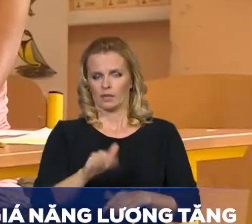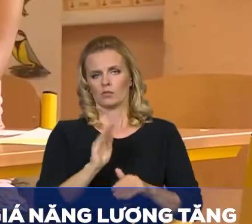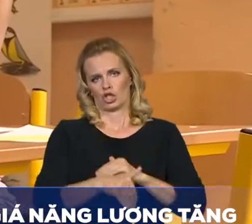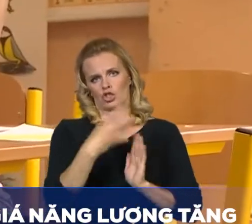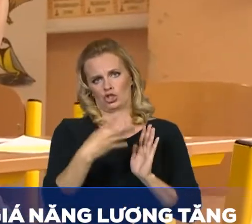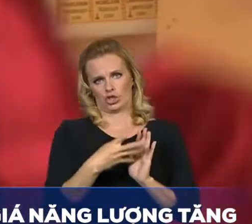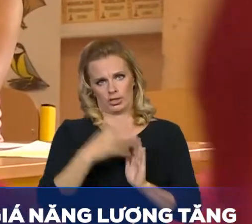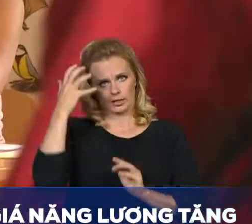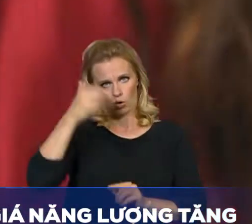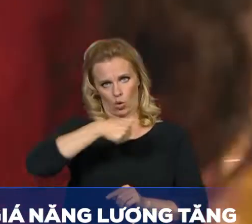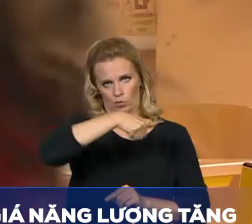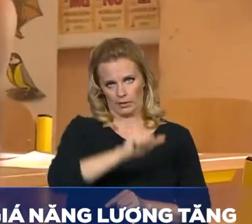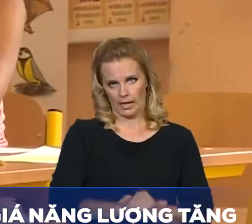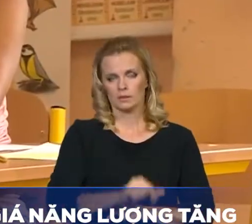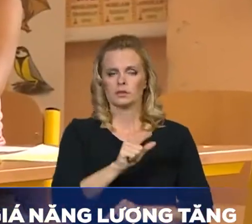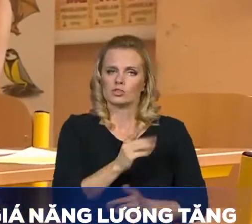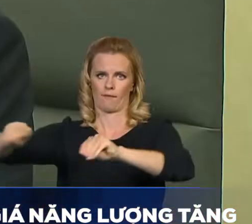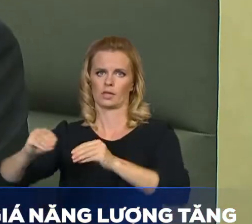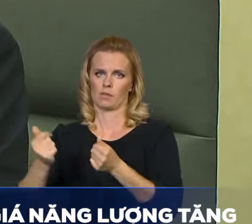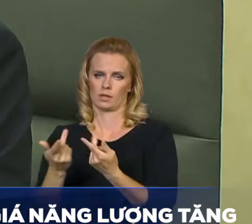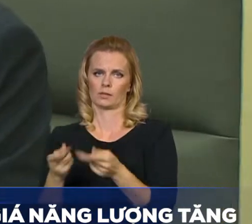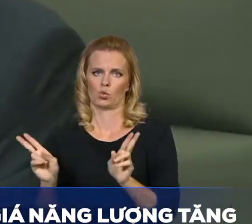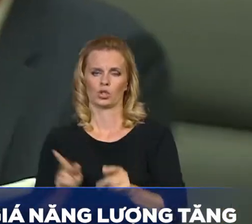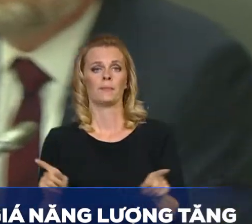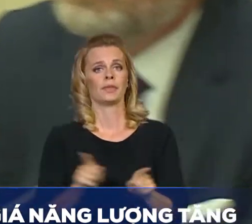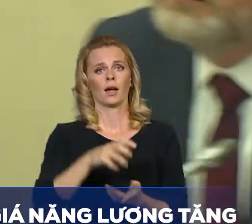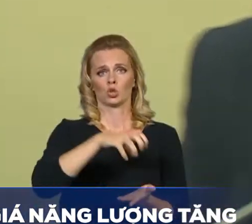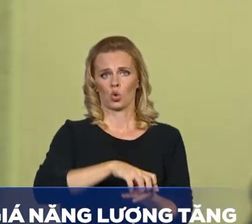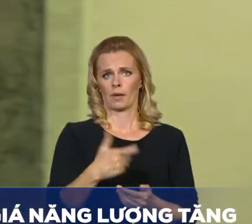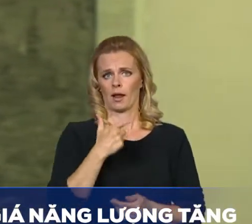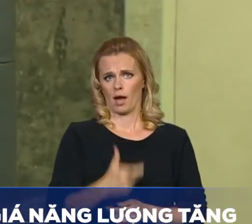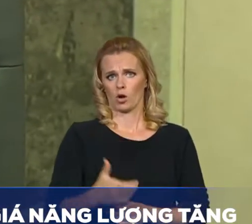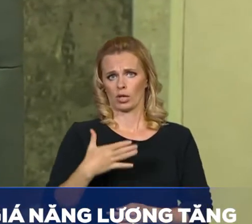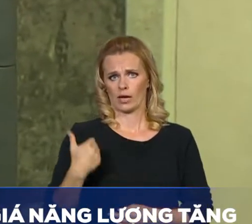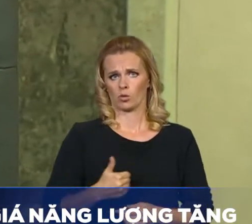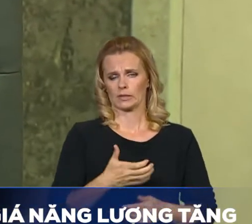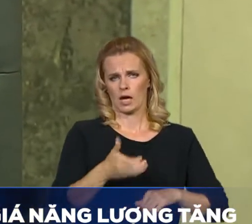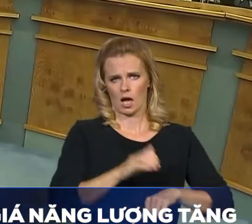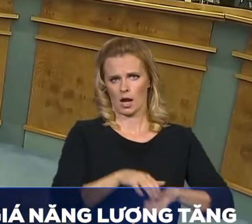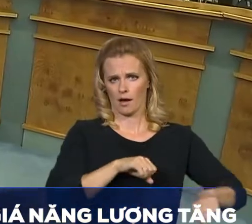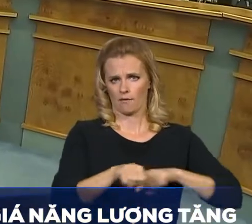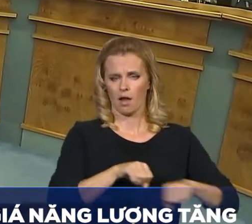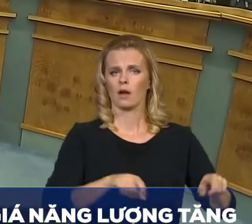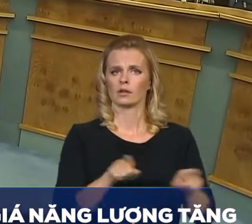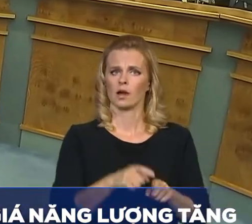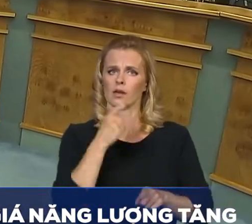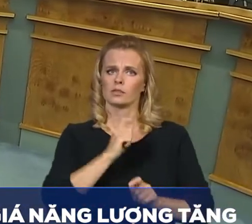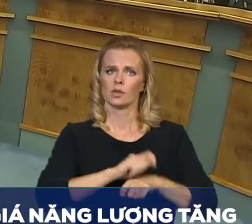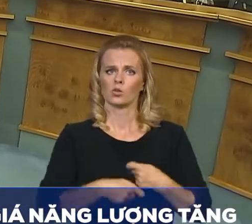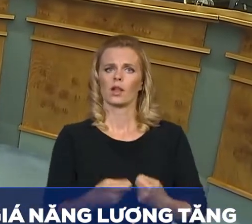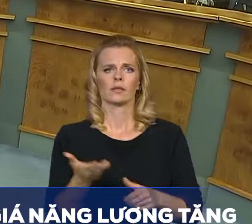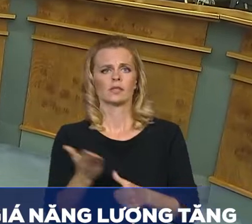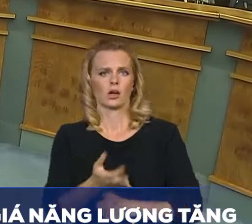thụ năng lượng và hạn chế những tác động đến ngân sách nhà nước. Với mục đích đó, đề xuất bao gồm tăng trợ cấp cho trẻ em, tức là